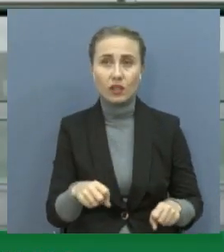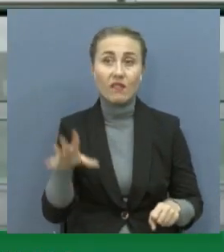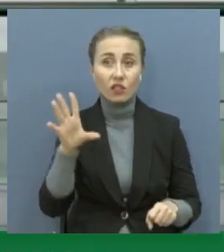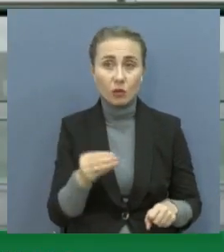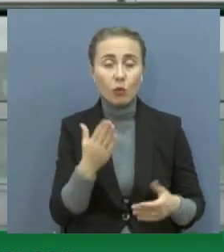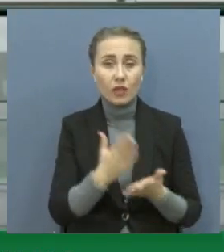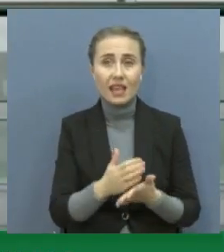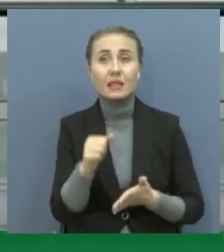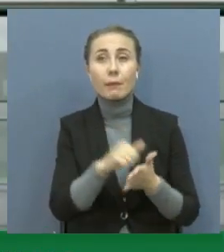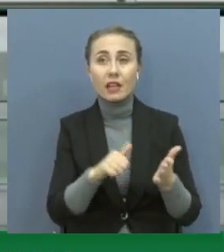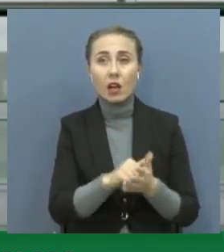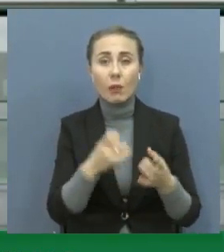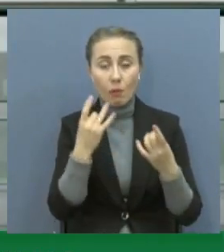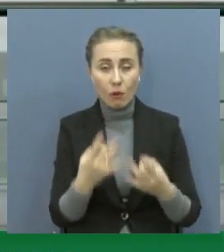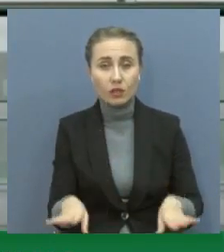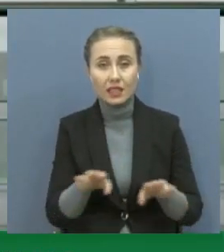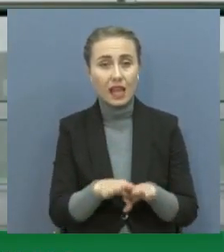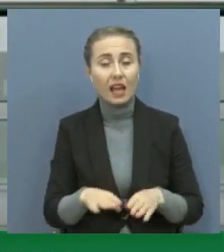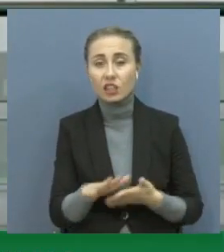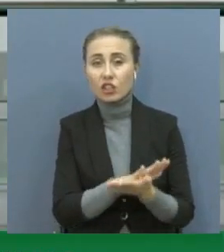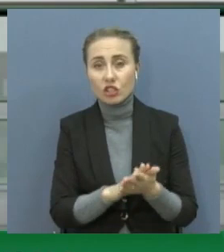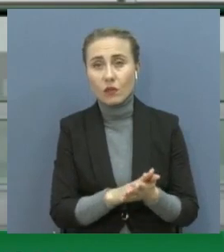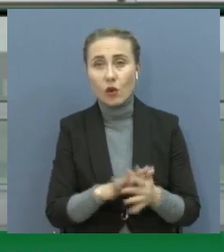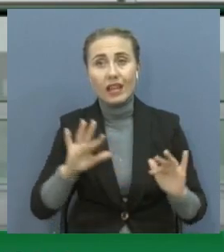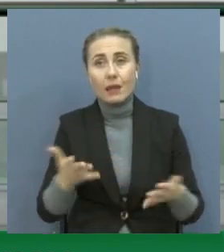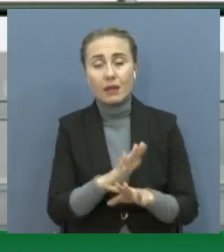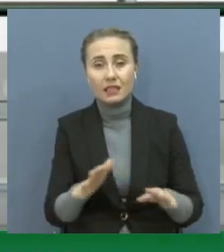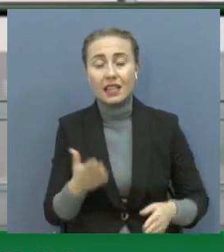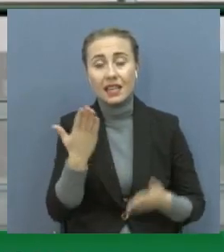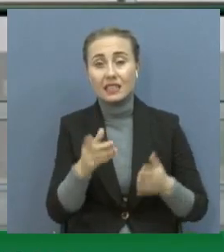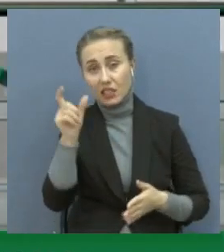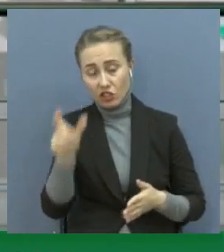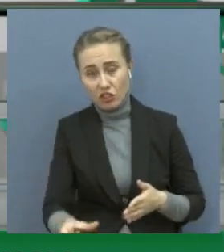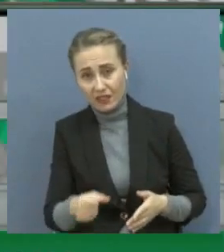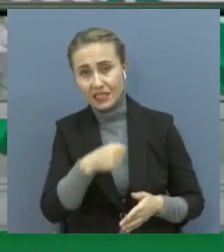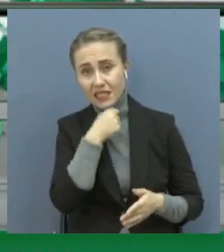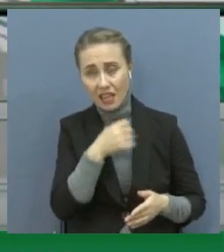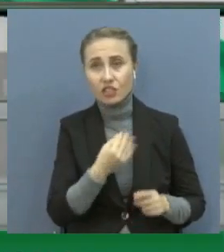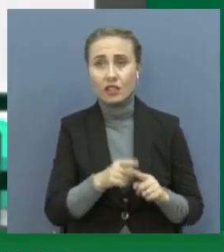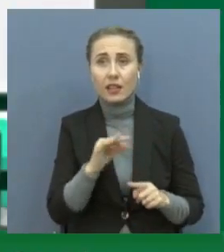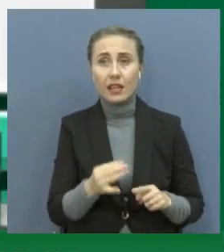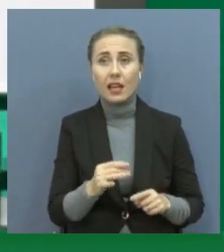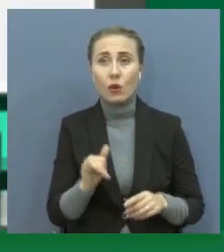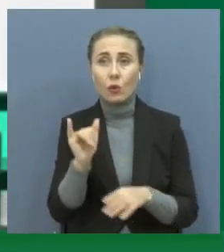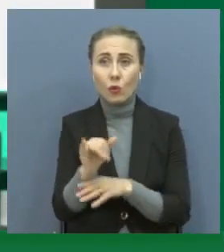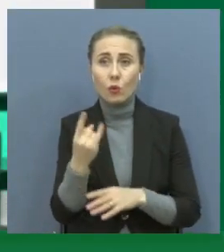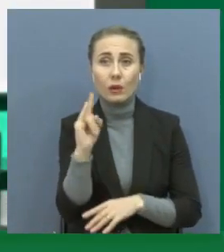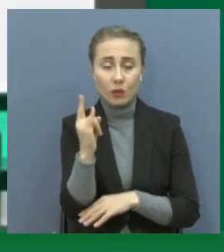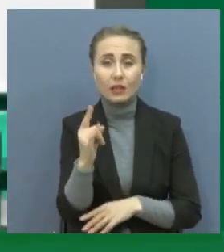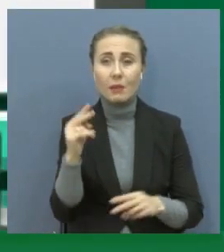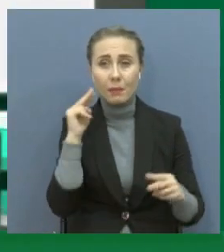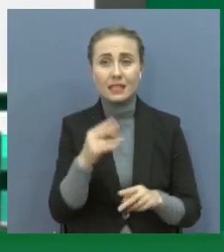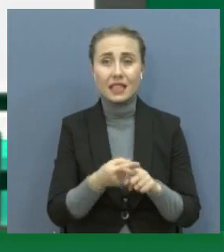есть причина. Просто так ничего не происходит. Поэтому если у человека в старшем возрасте, даже у ребенка